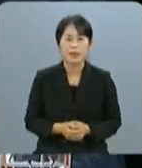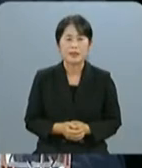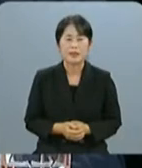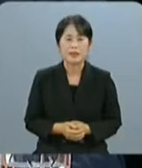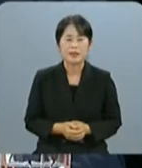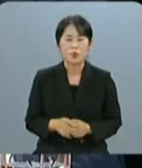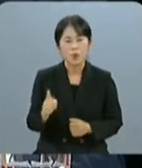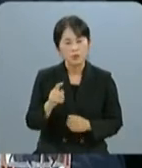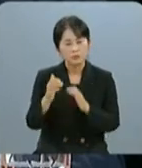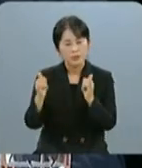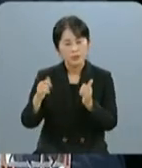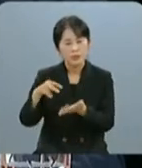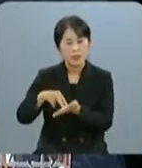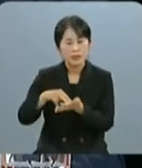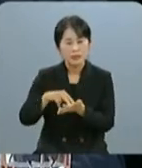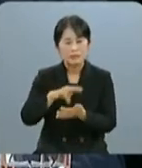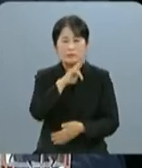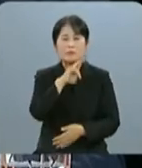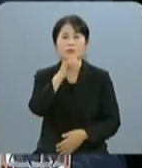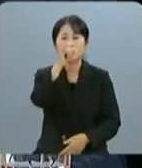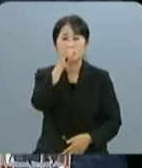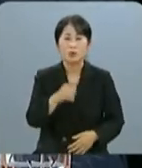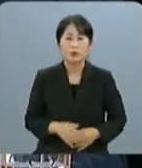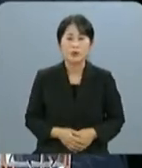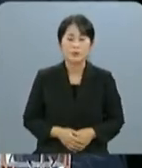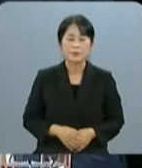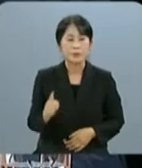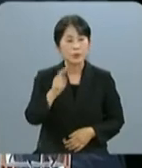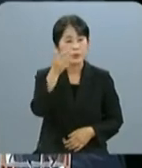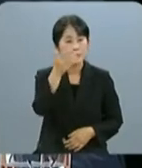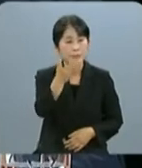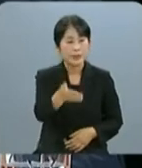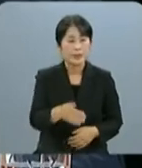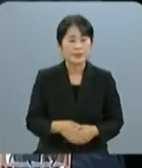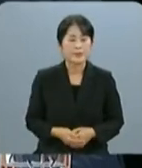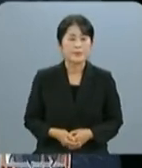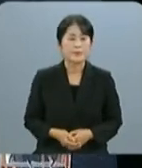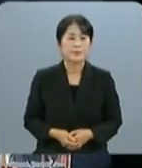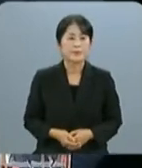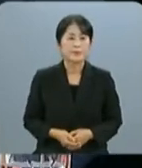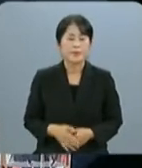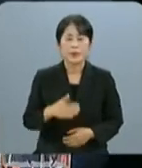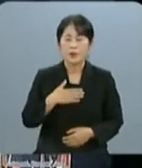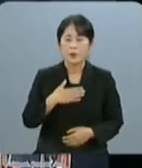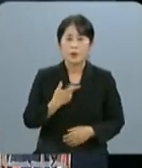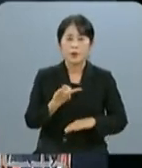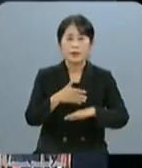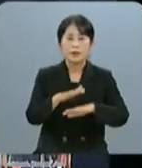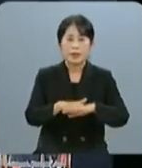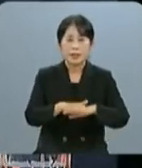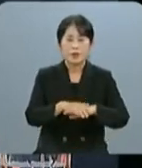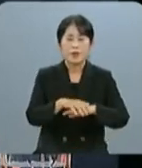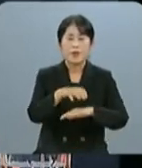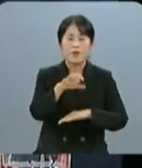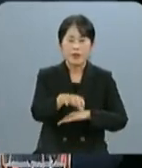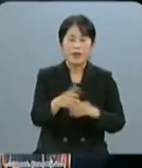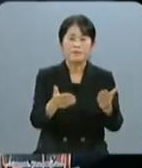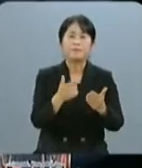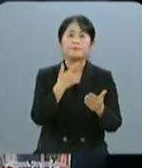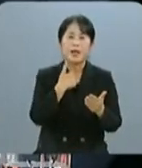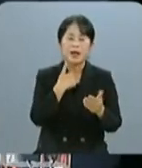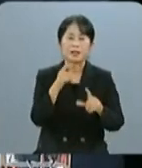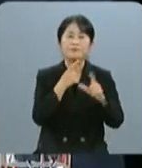격한 그러한 의문들까지 받는데요. 어떻습니까? 저도 뭐 대전에 근무하고 살아봤기